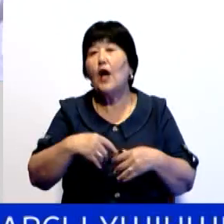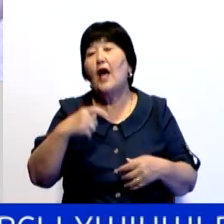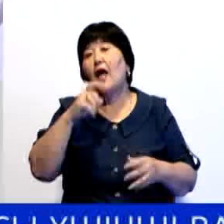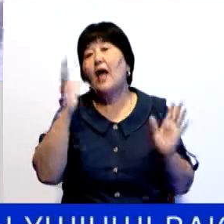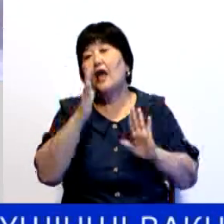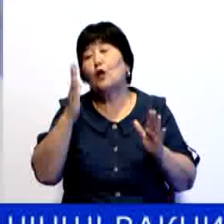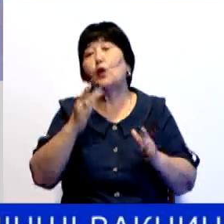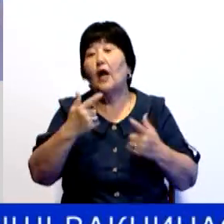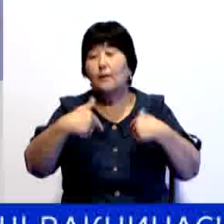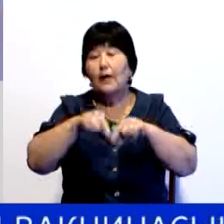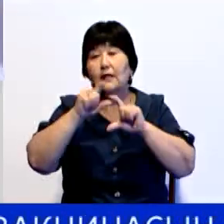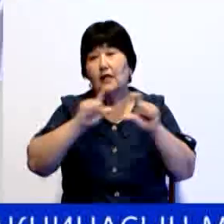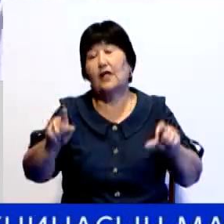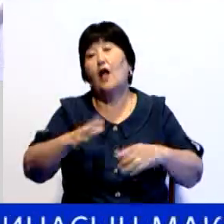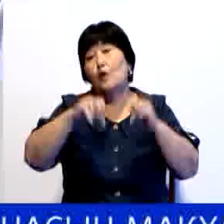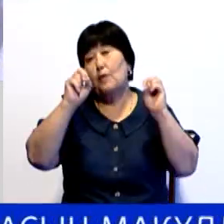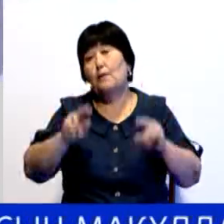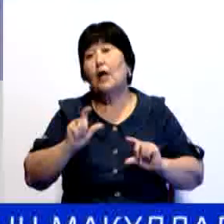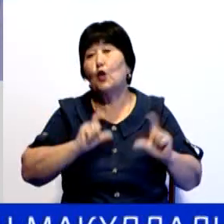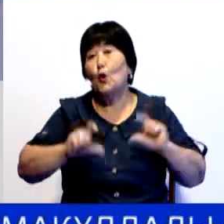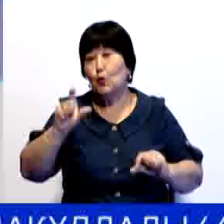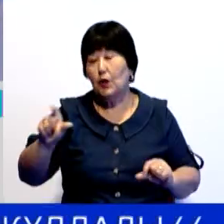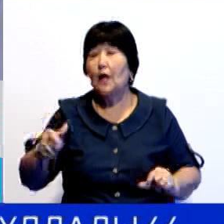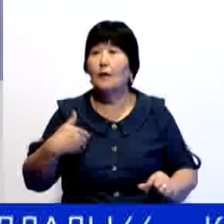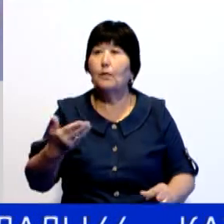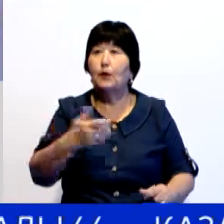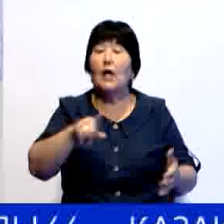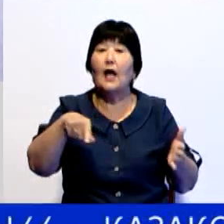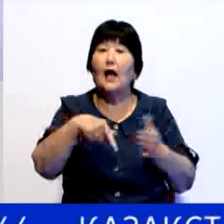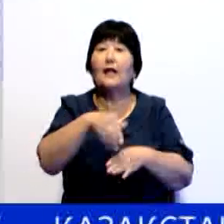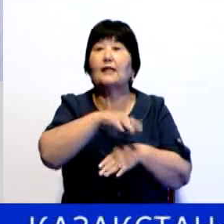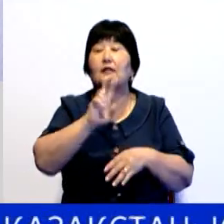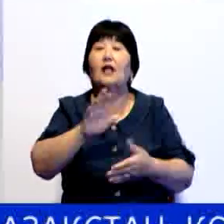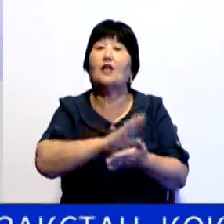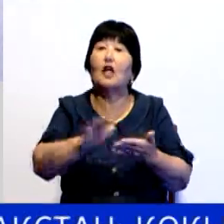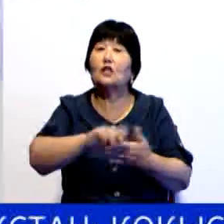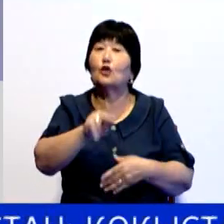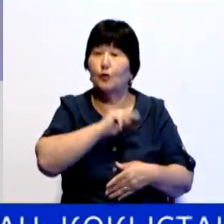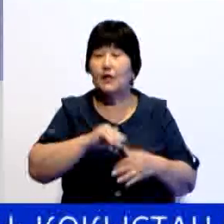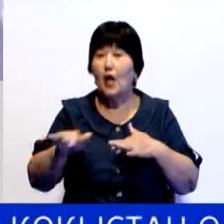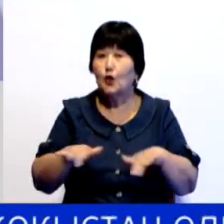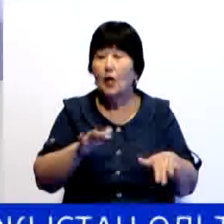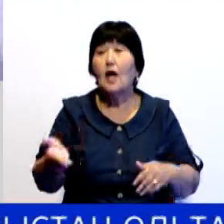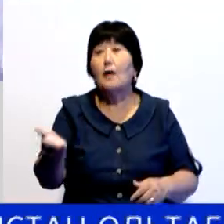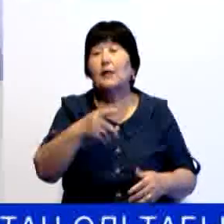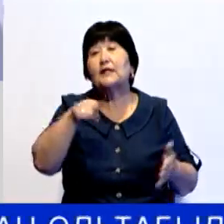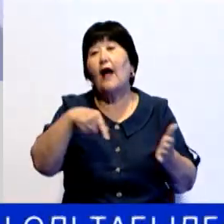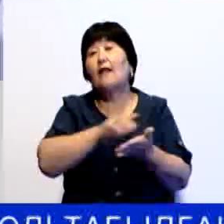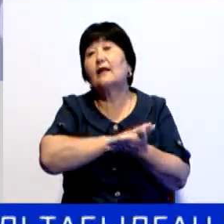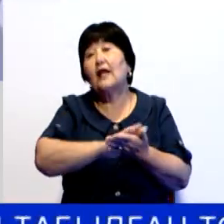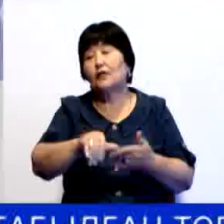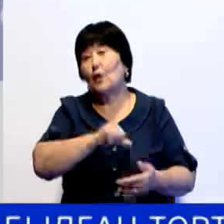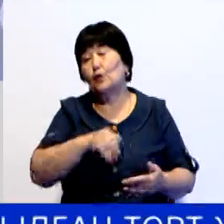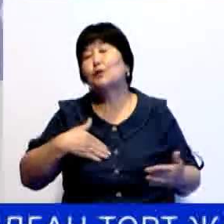кафедрасының экология мамандығының студенттеріміз. Міне біз осылай қала сыртына келіп, тазалау жұмыстарын жүргізіп жатырмыз. Біз қаланың тазалығына